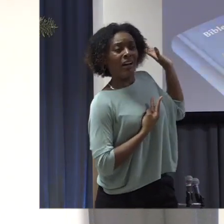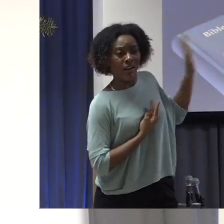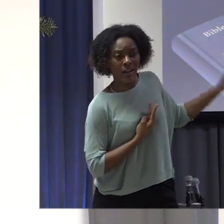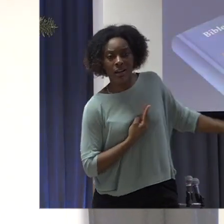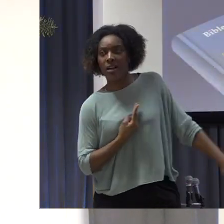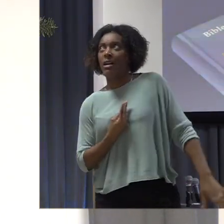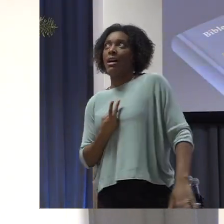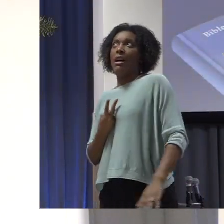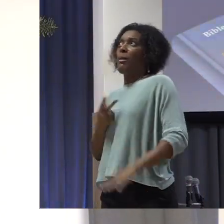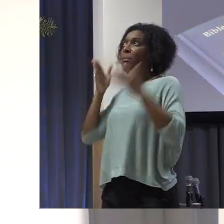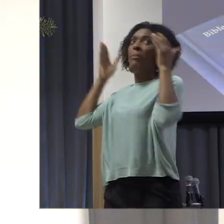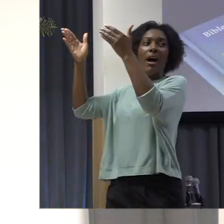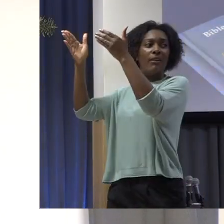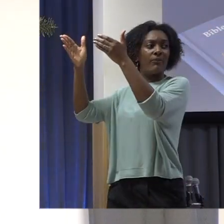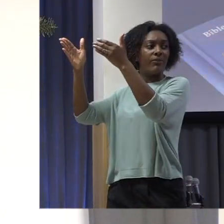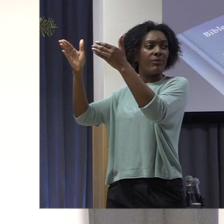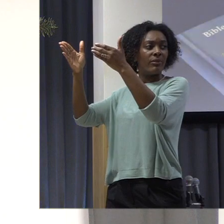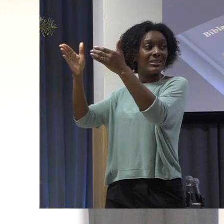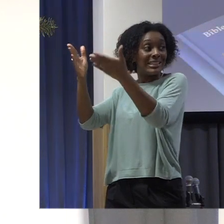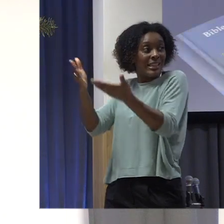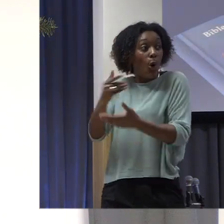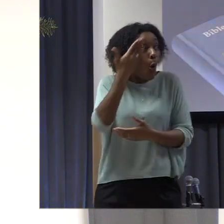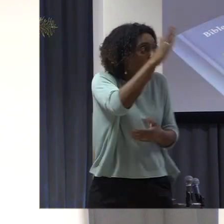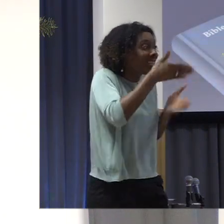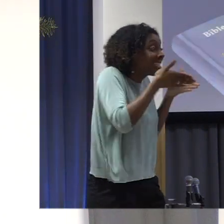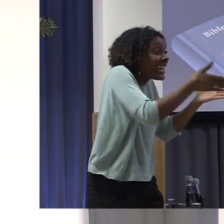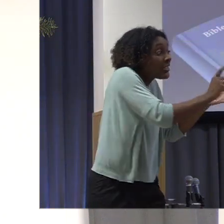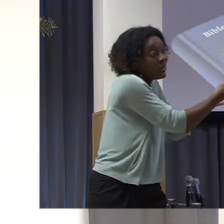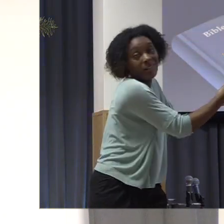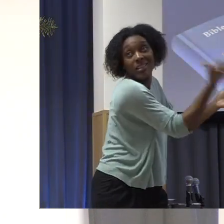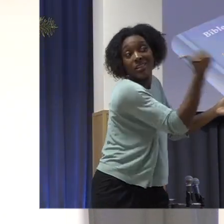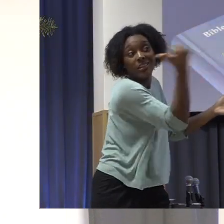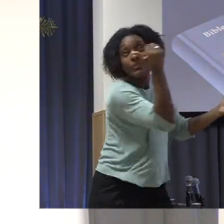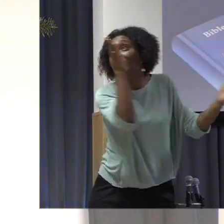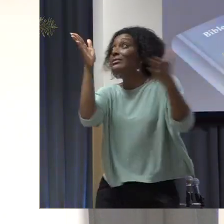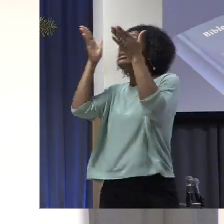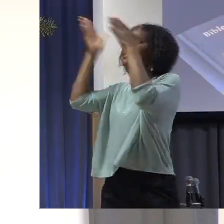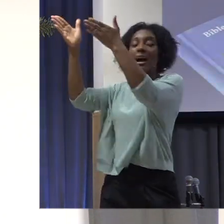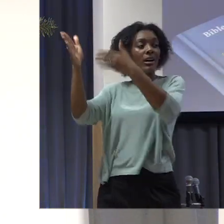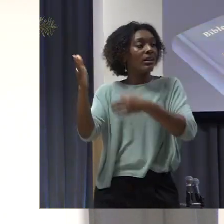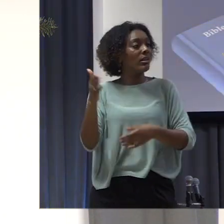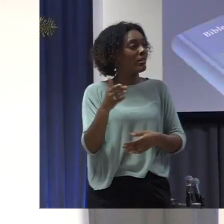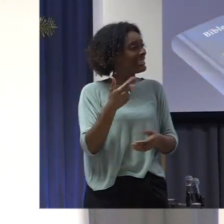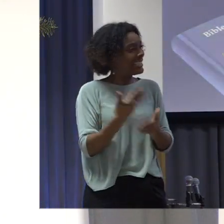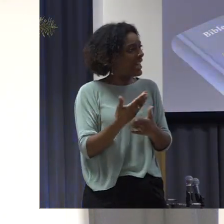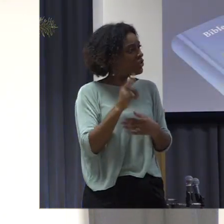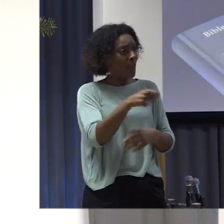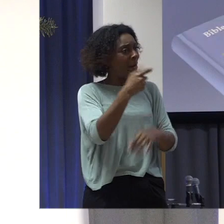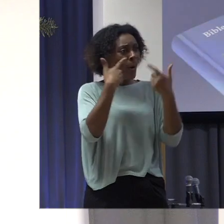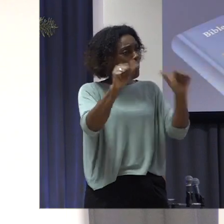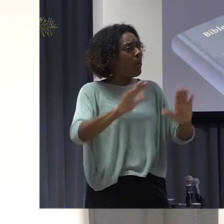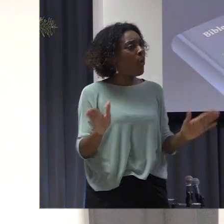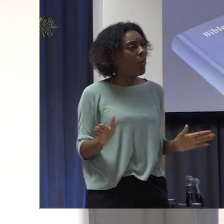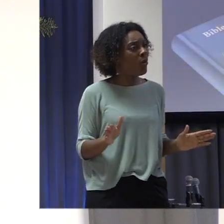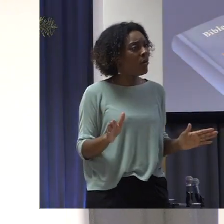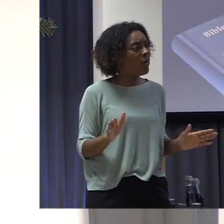un changement très net dans notre direction, dans les options que nous avions prises pour notre vie. Il doit y avoir un